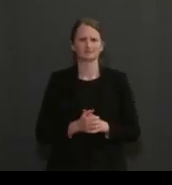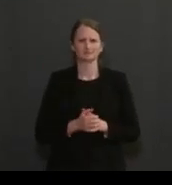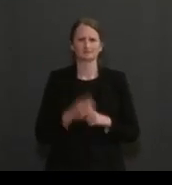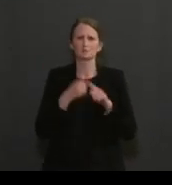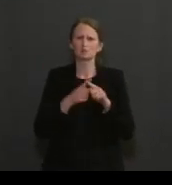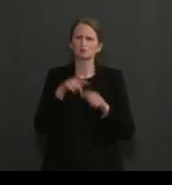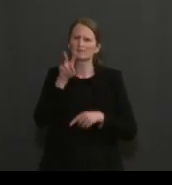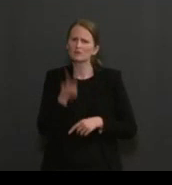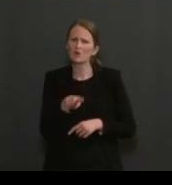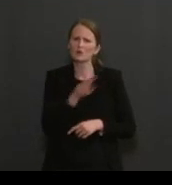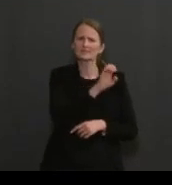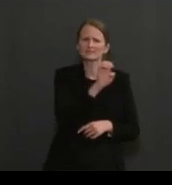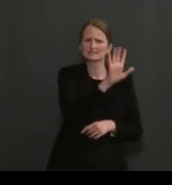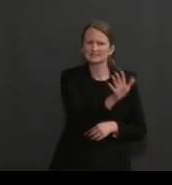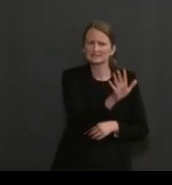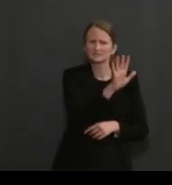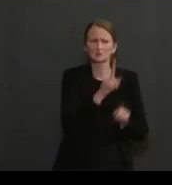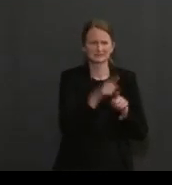aussi actuellement.